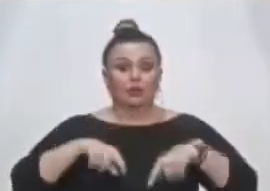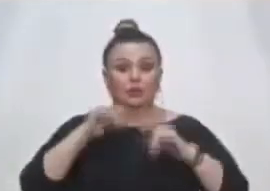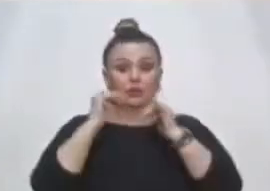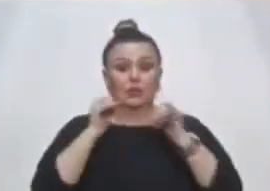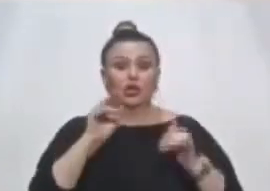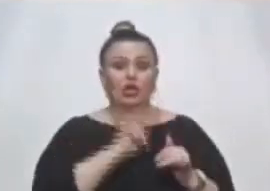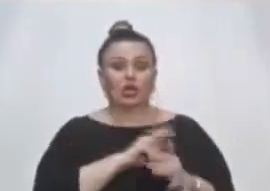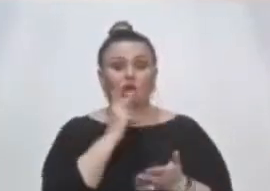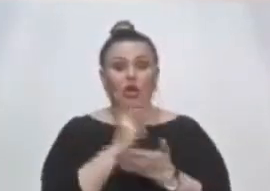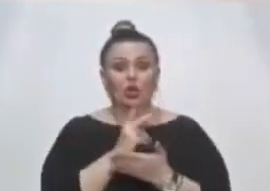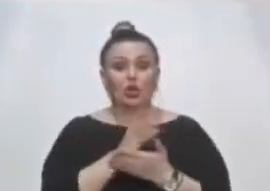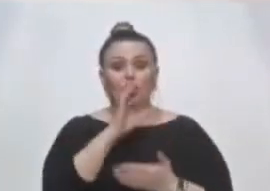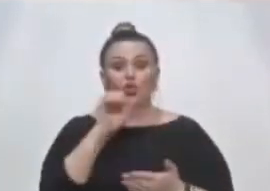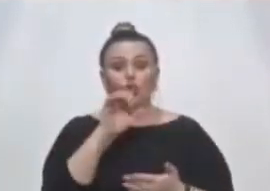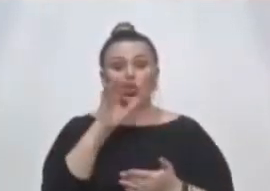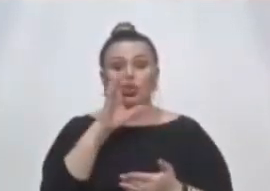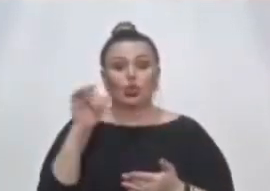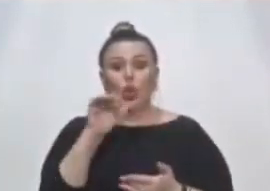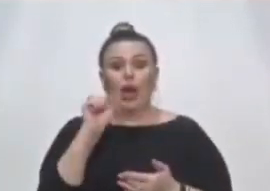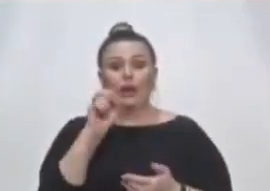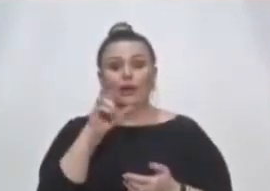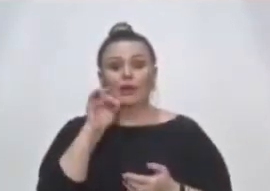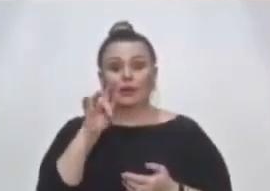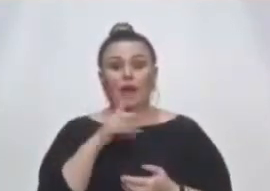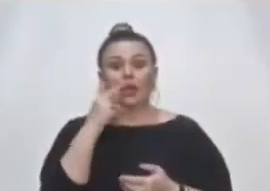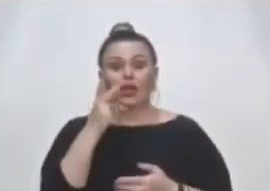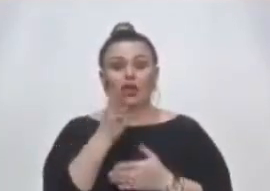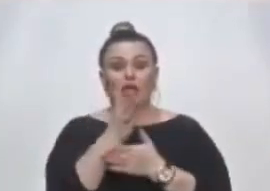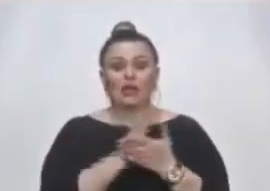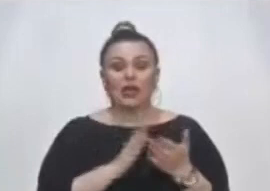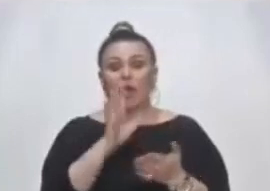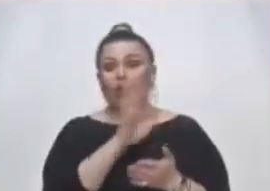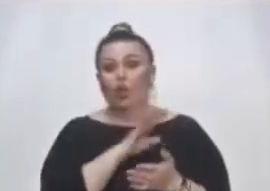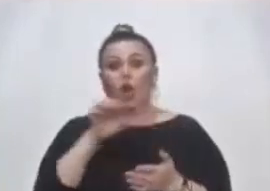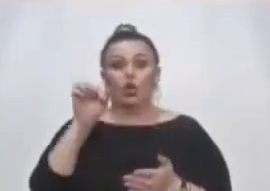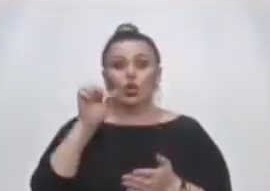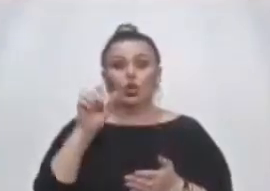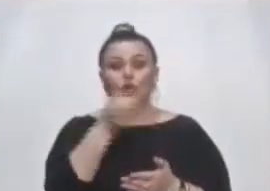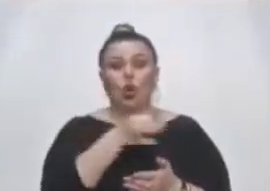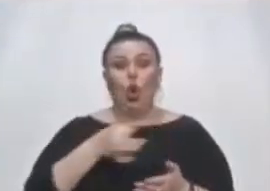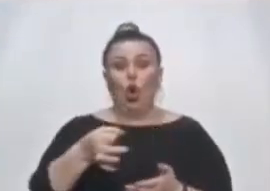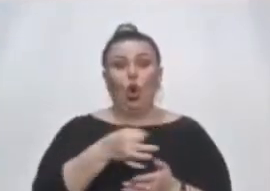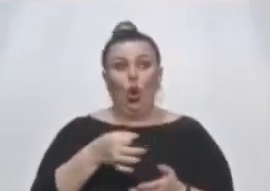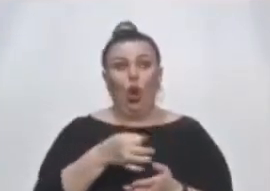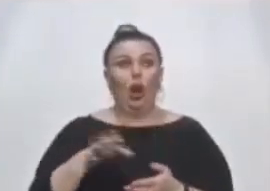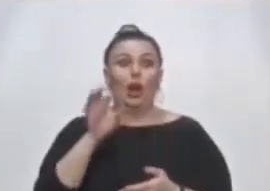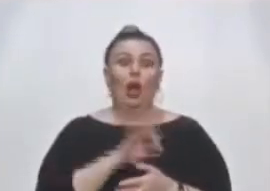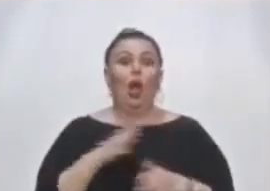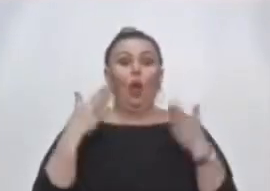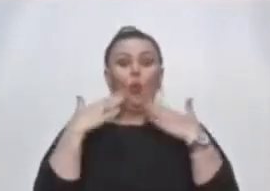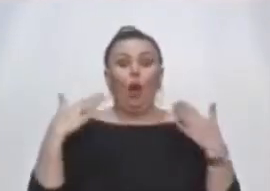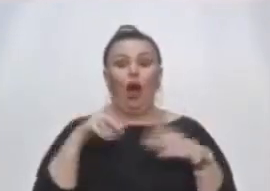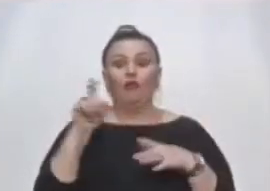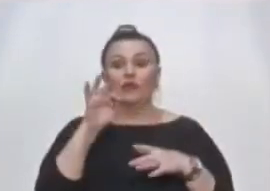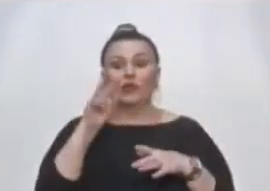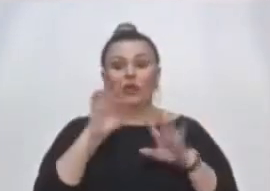işlər görülür. Belə ki, su anbarının qərb tərəfində yerləşən və iki hissədən ibarət olan Duzlu göl, aşağı Güzdək qəsəbəsi tərəfindən mühafizə